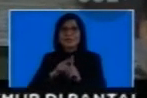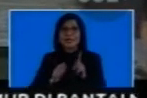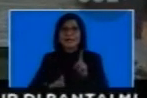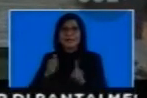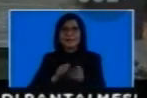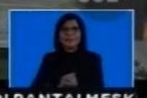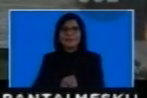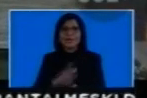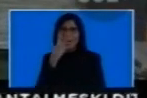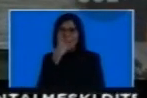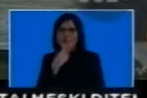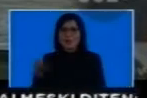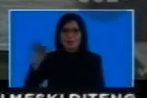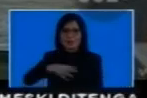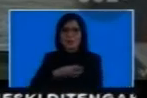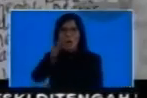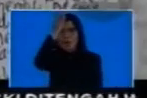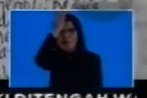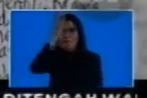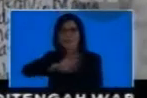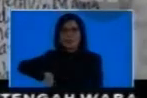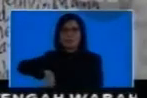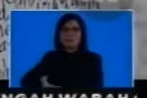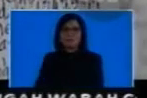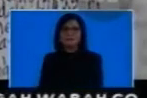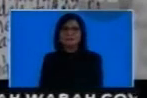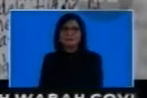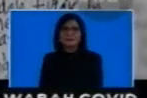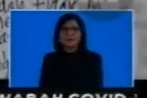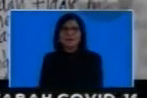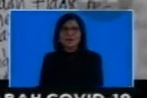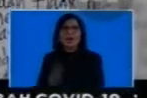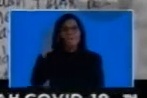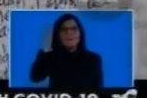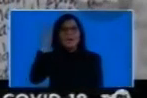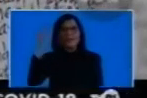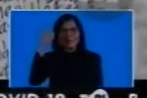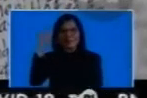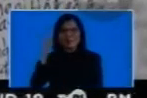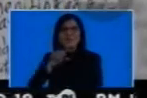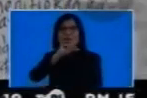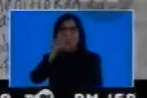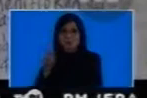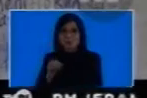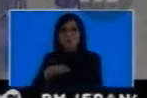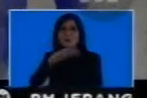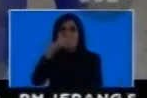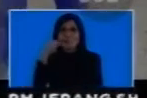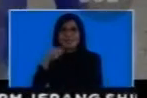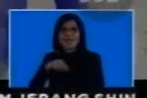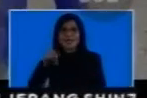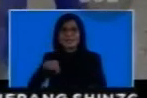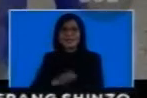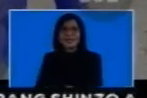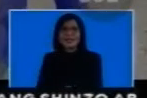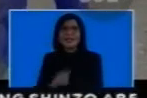Kabupaten Berau, Kalimantan Timur. Bapak Menteri, pengalaman belajar bulan Ramadan di masa COVID-19 tahun ini,